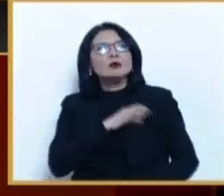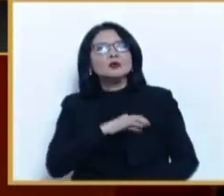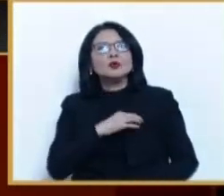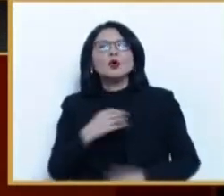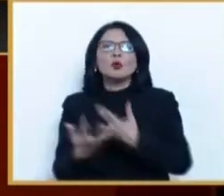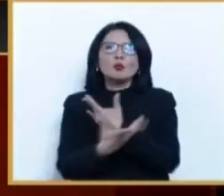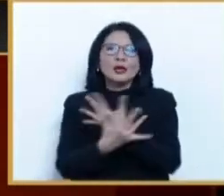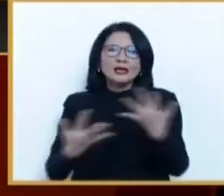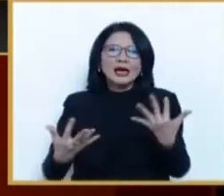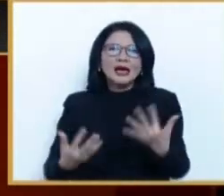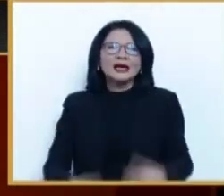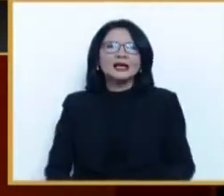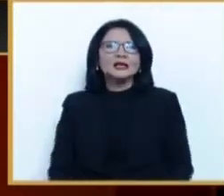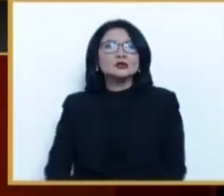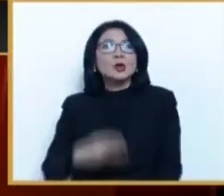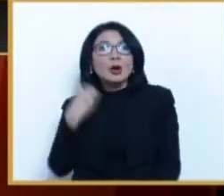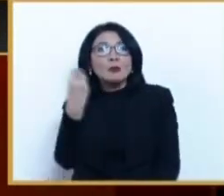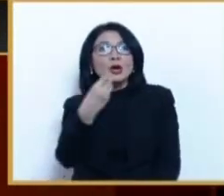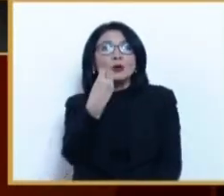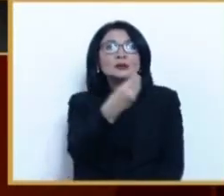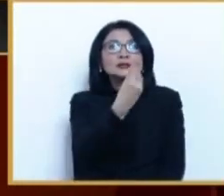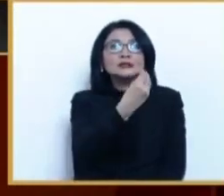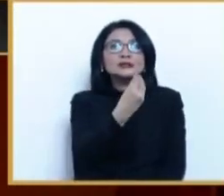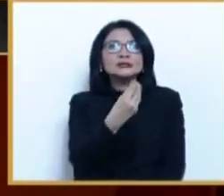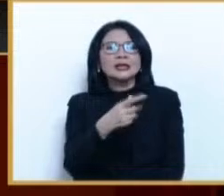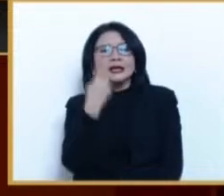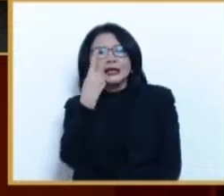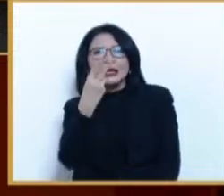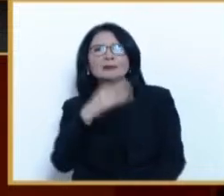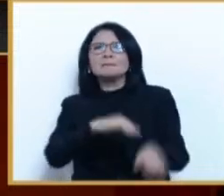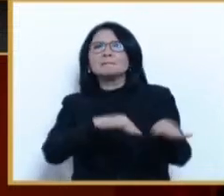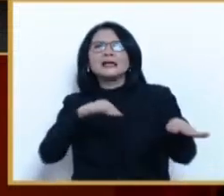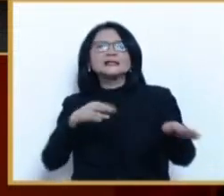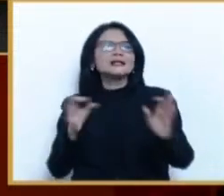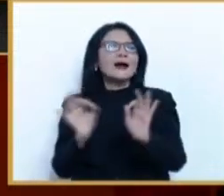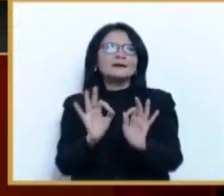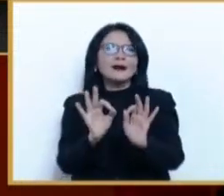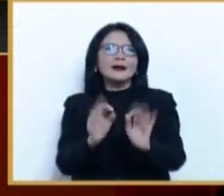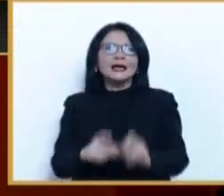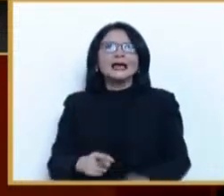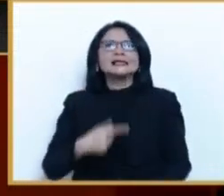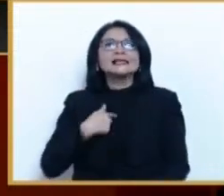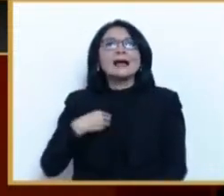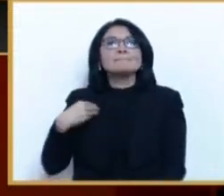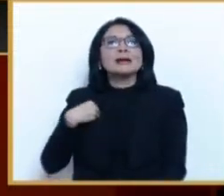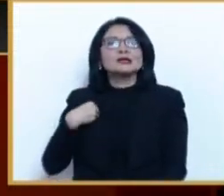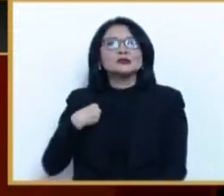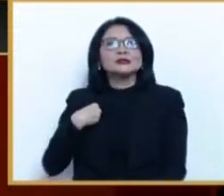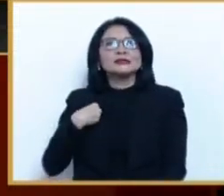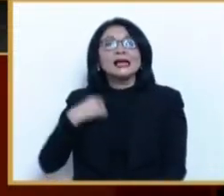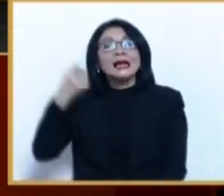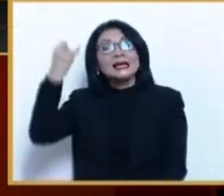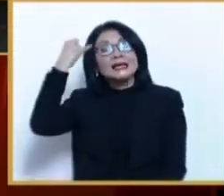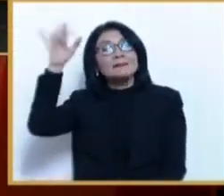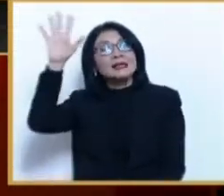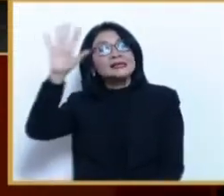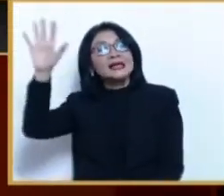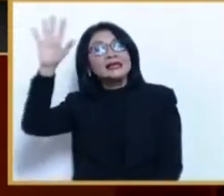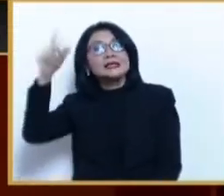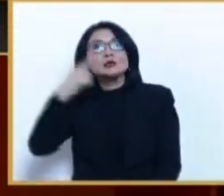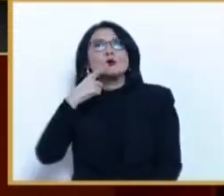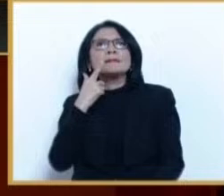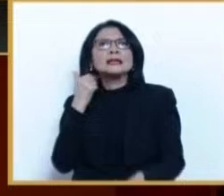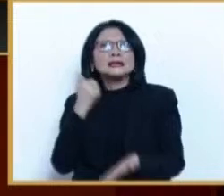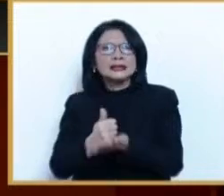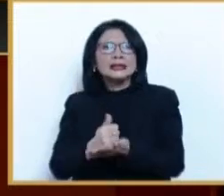merasa bukan ada kemacetan lagi di pusat kota Nah itulah yang saya maksud bahwa imajinasi ini penting